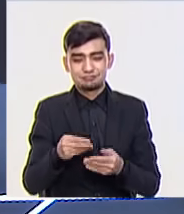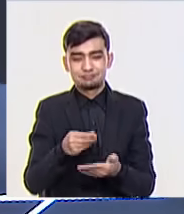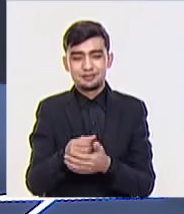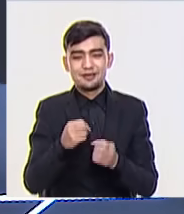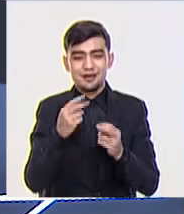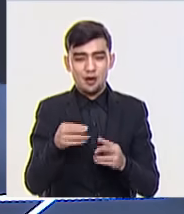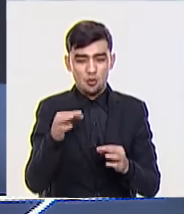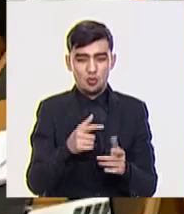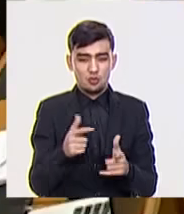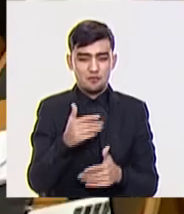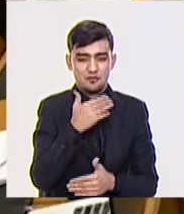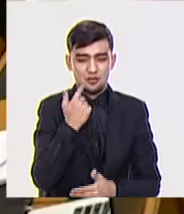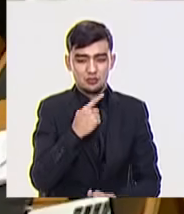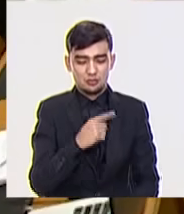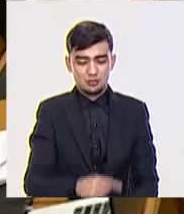отыр.